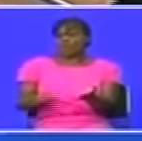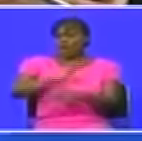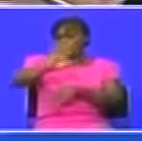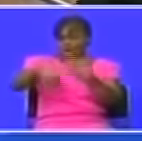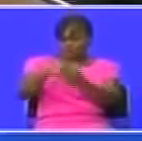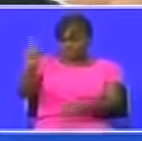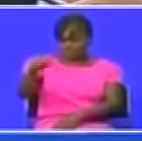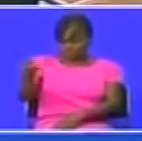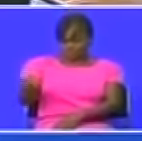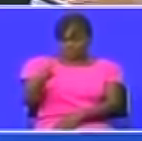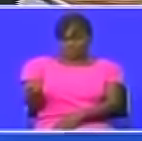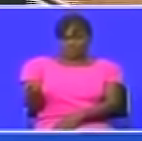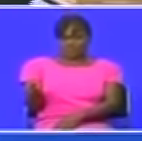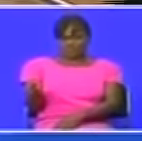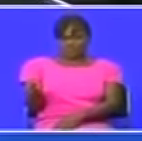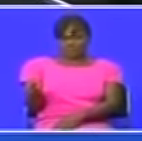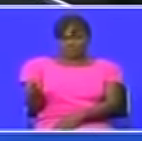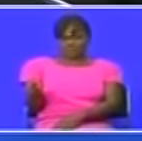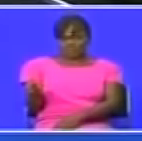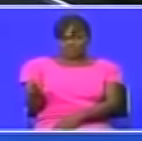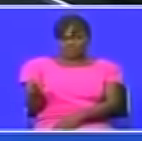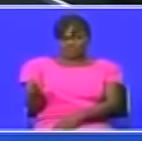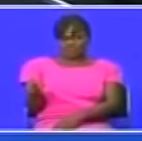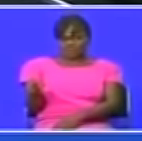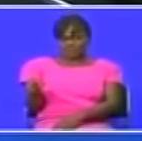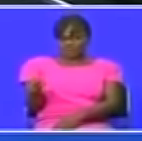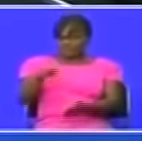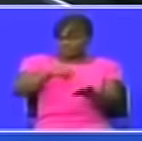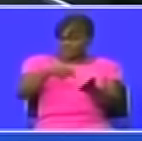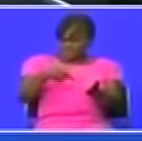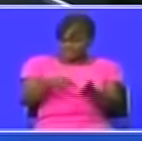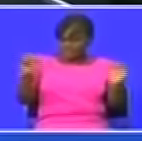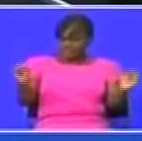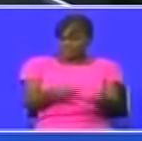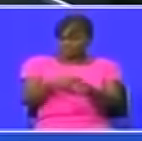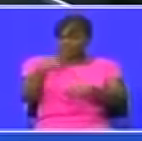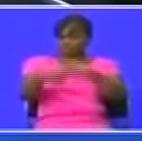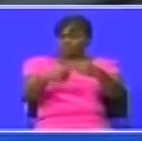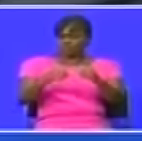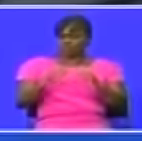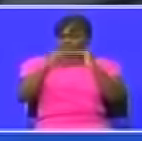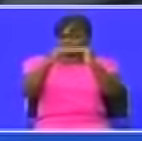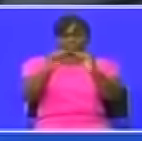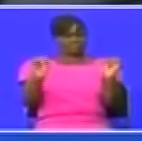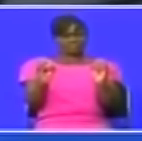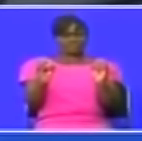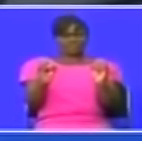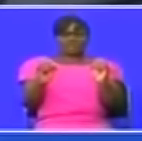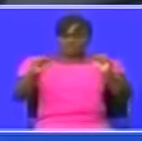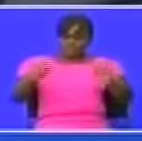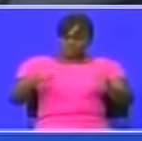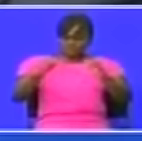Yes. That's you what I keep say. It open. Yeah, I keep right? it open. Yeah. But that doesn't mean that we can't move to the next witness. We